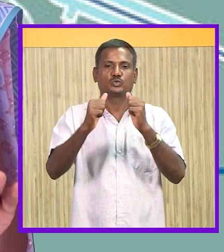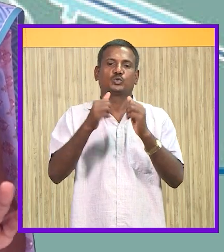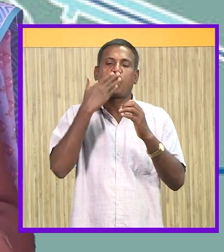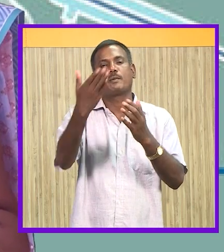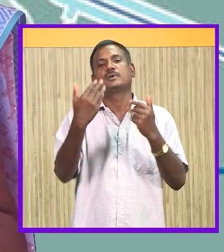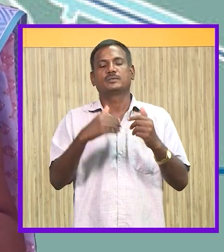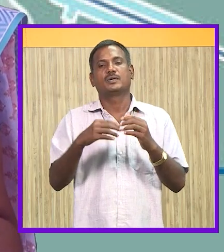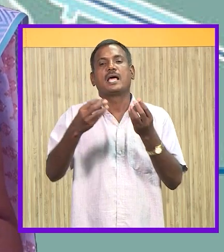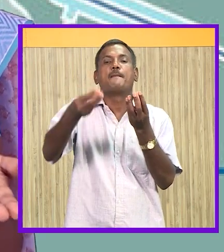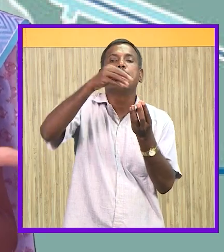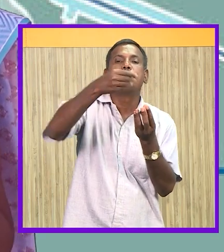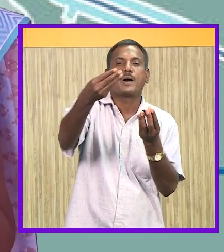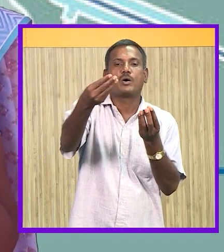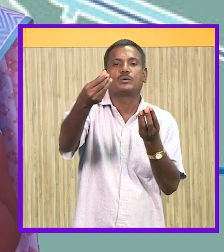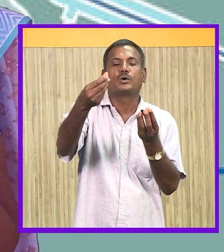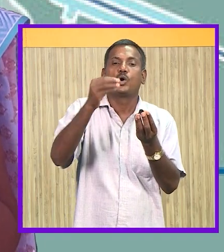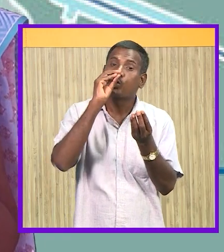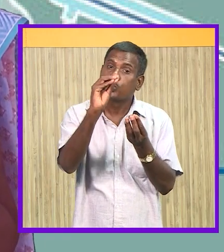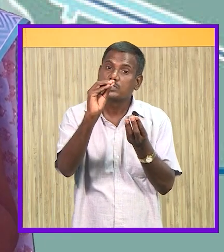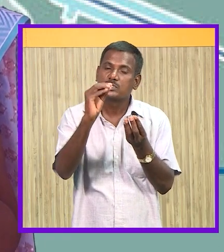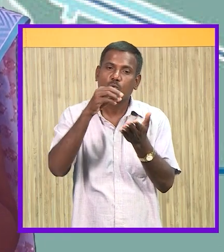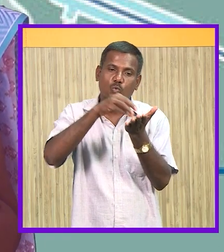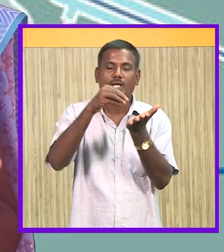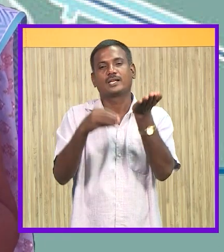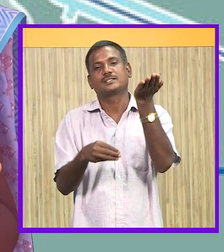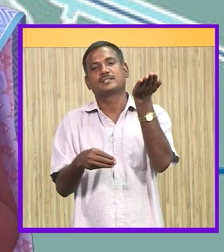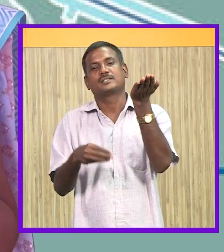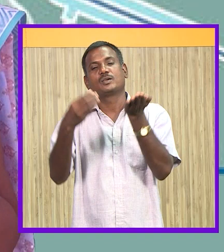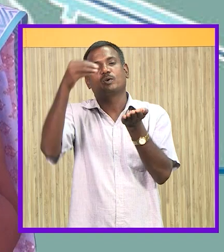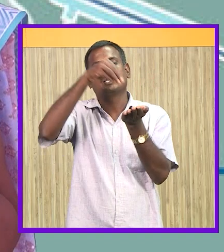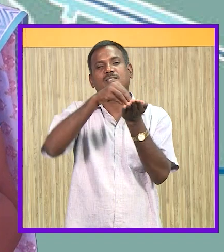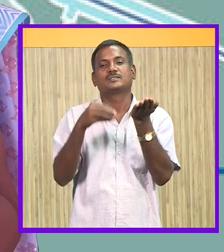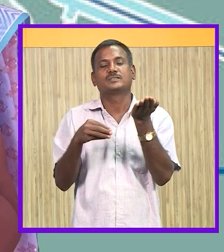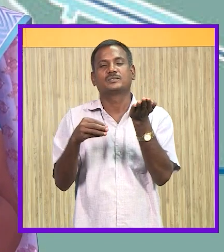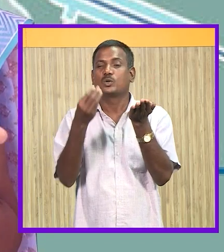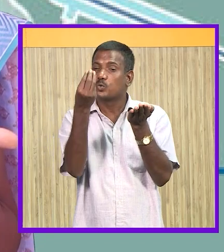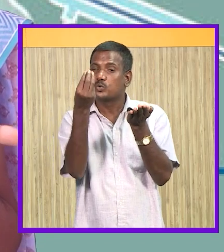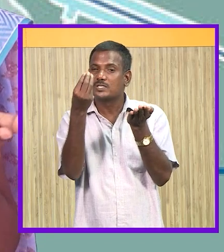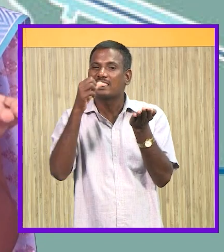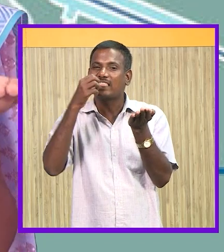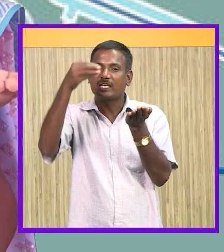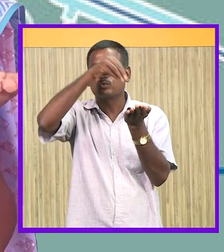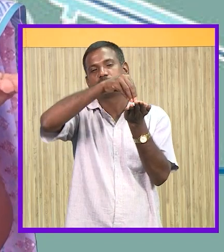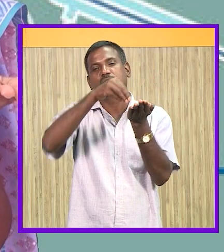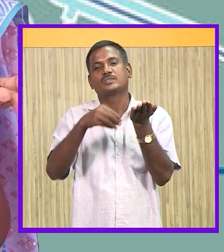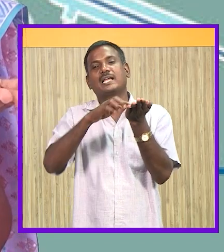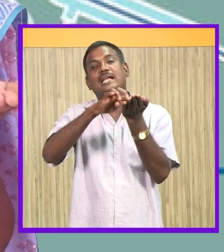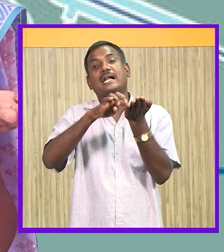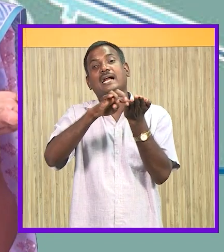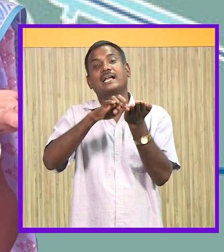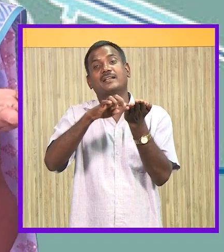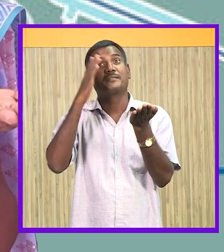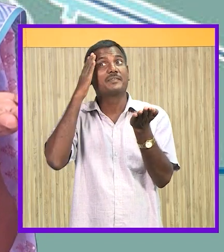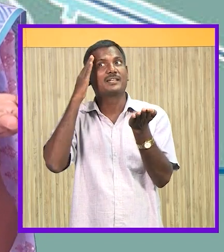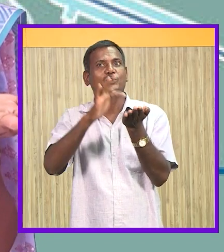இந்த டிட்டர்ஜென்ட் பவுடர் அதில் கொஞ்சமாக உங்கள் உள்ளங்கையில் எடுத்து வச்சுக்கோ. எடுத்து வச்சுட்டு அதில் கொஞ்சமாக தண்ணி விடுங்க. உங்கள் கை எப்படி